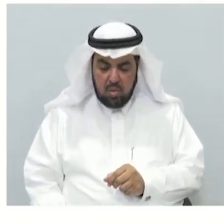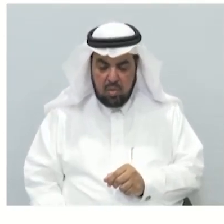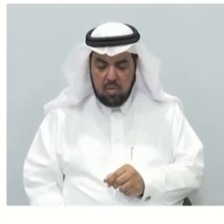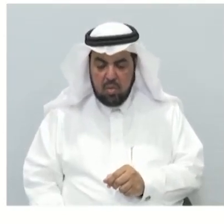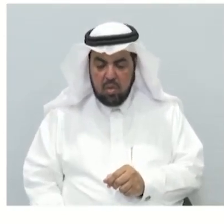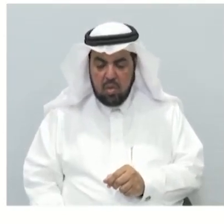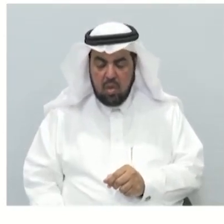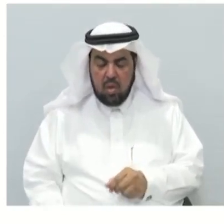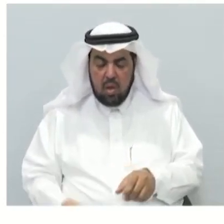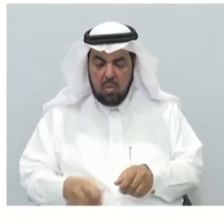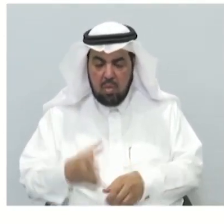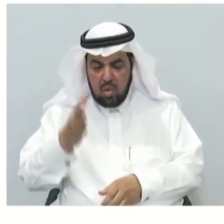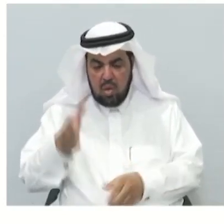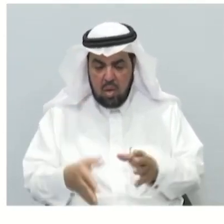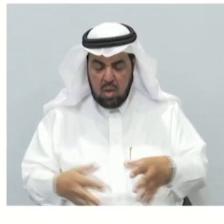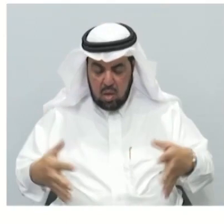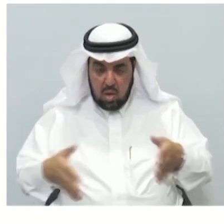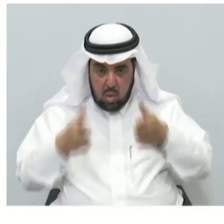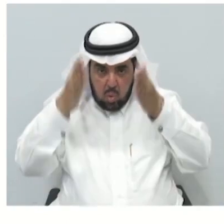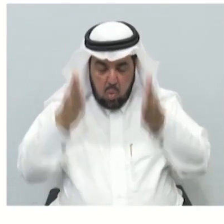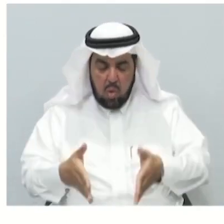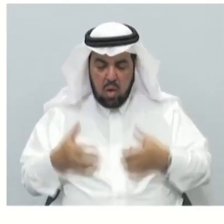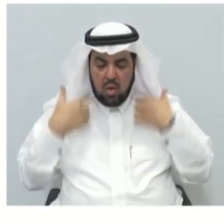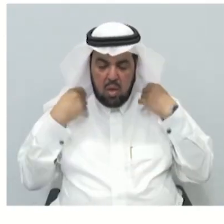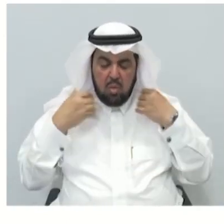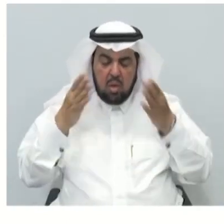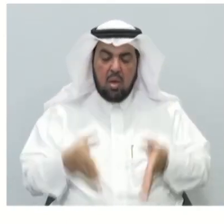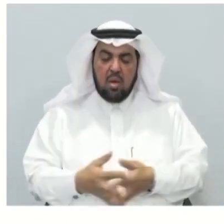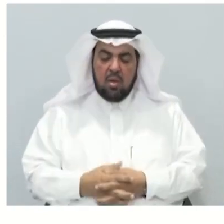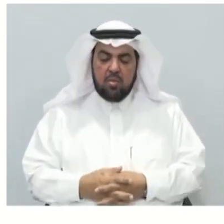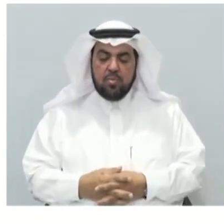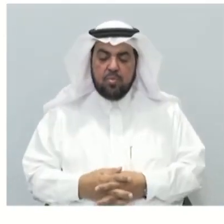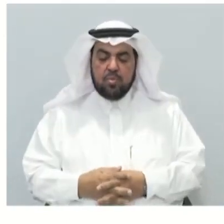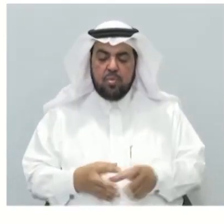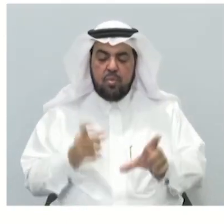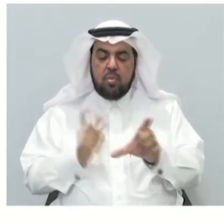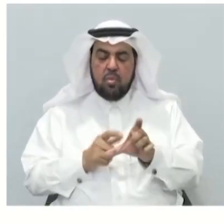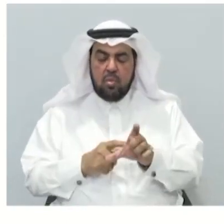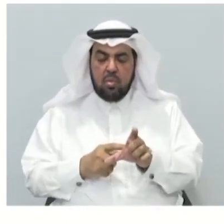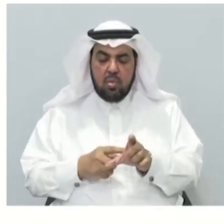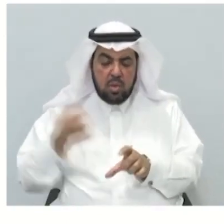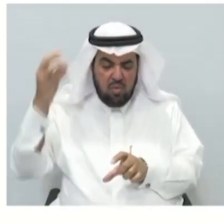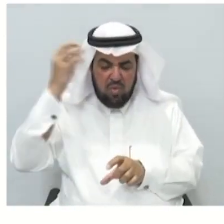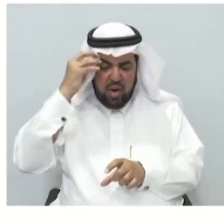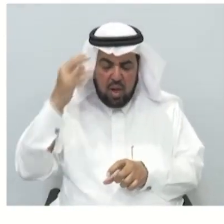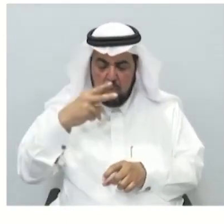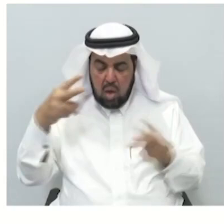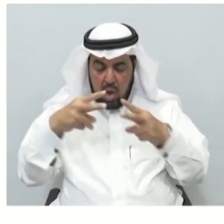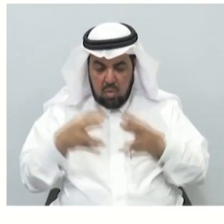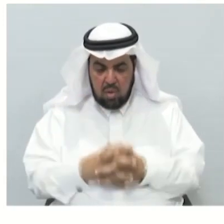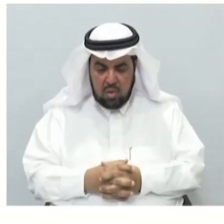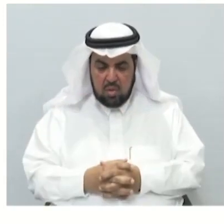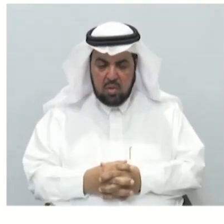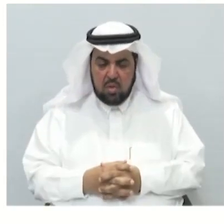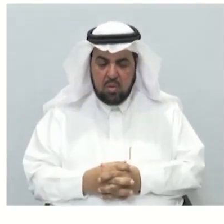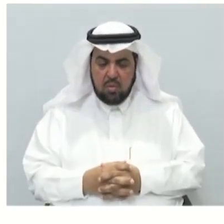المستقيم ار كيو يوازي اس تي في عندي زوايا متقابله بالراس متطابقه اللي هي الزاويه